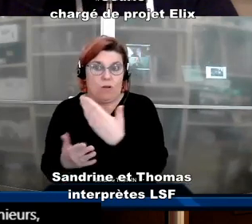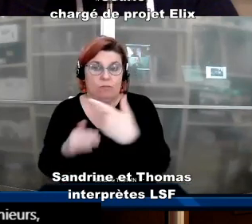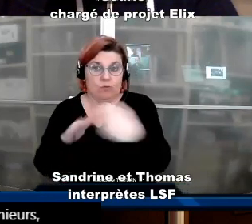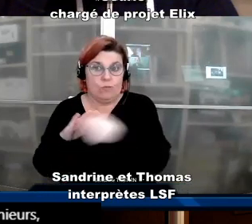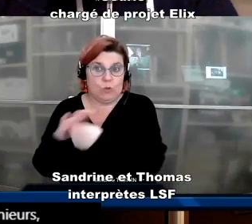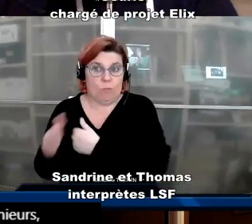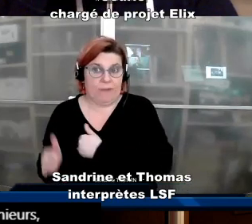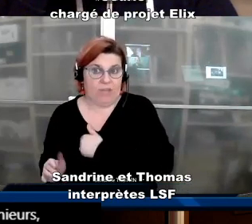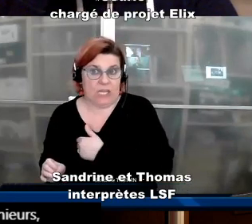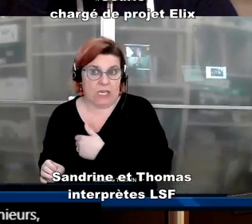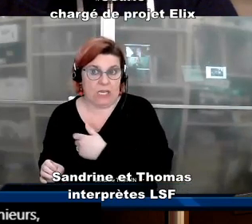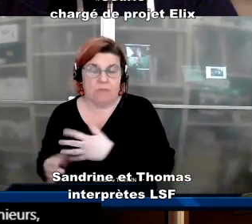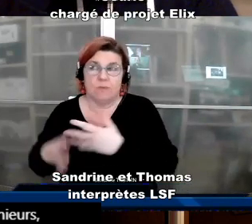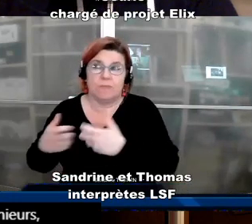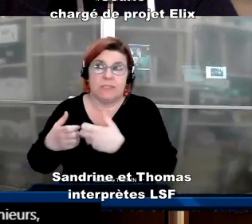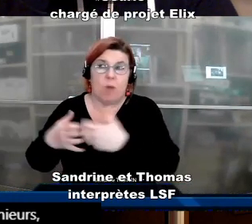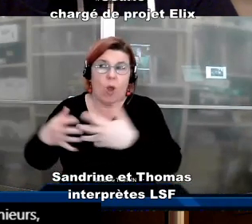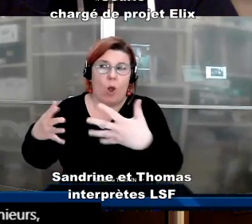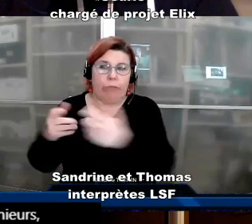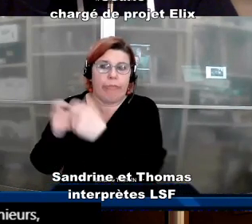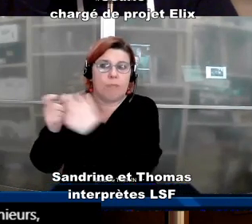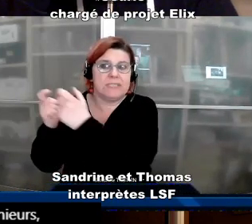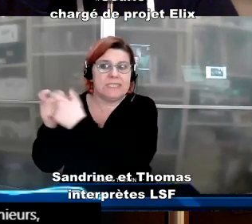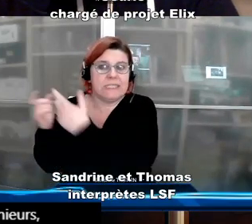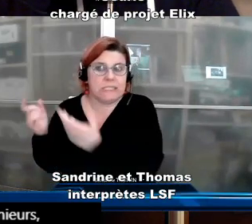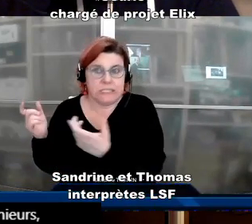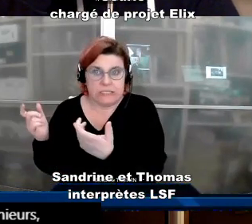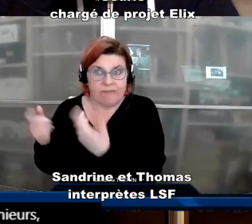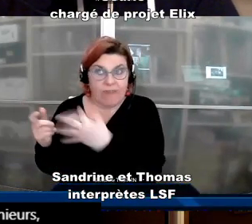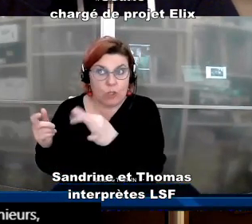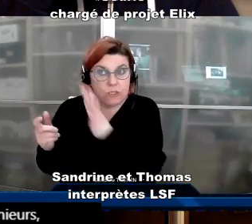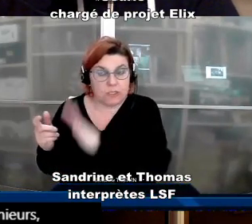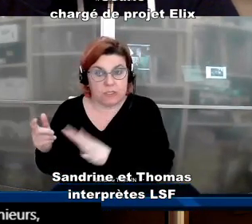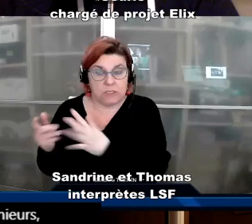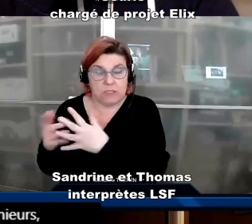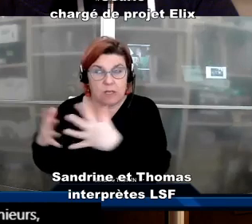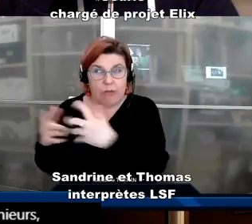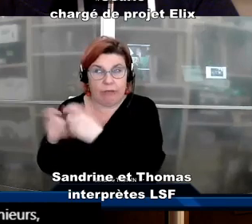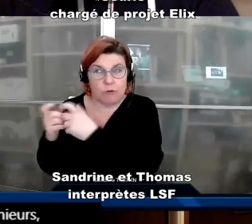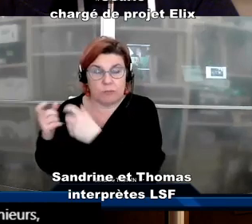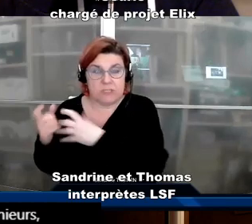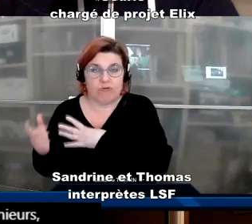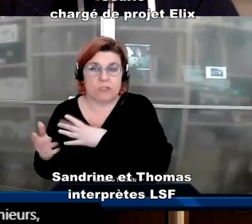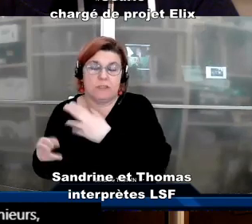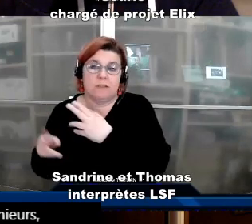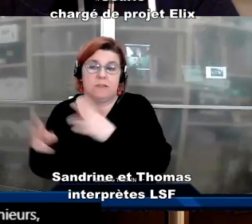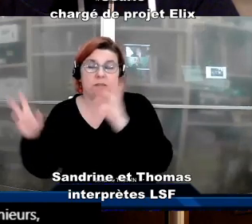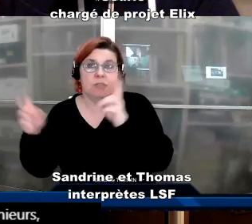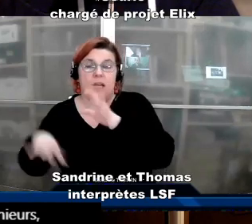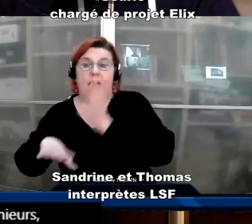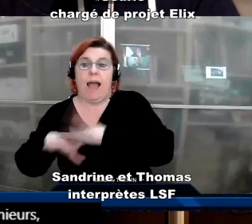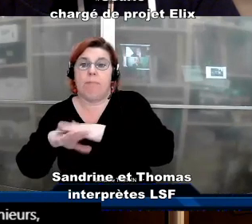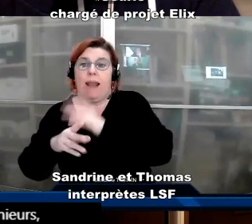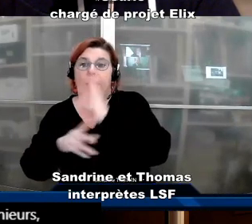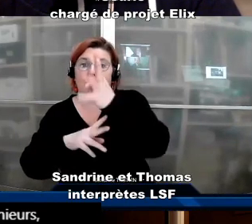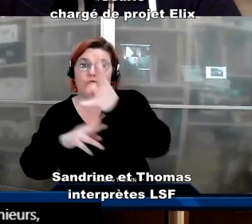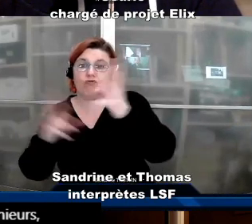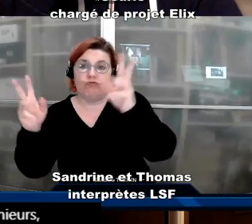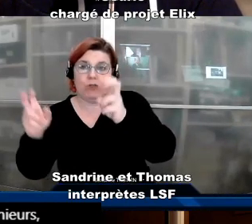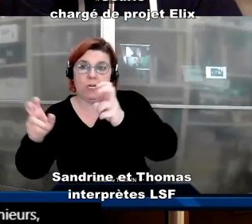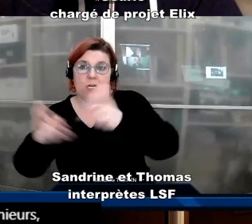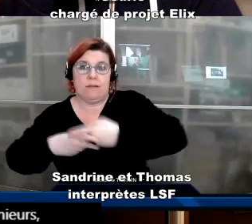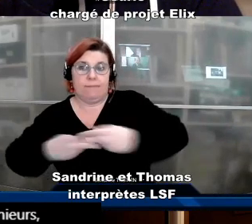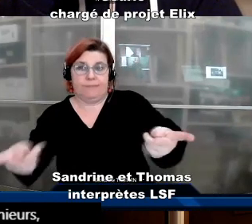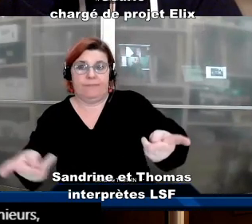y a des grandes entreprises en France qui lancent des appels à projets auxquels nous on répond, et qui